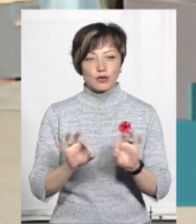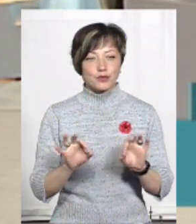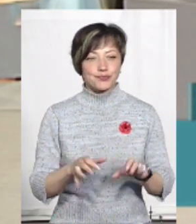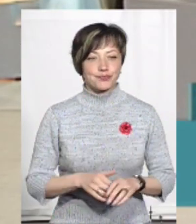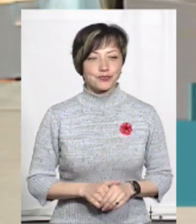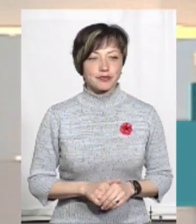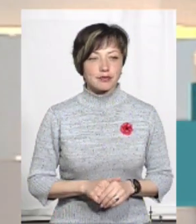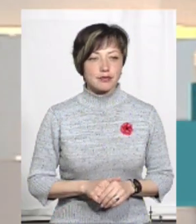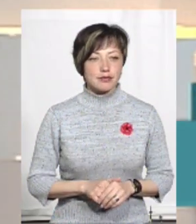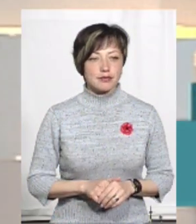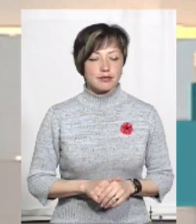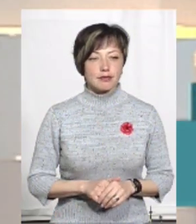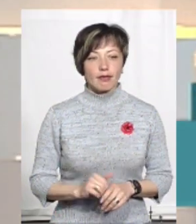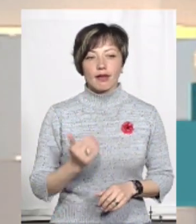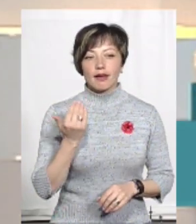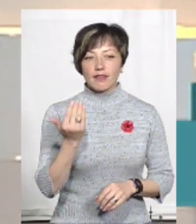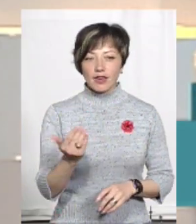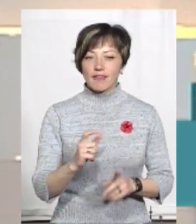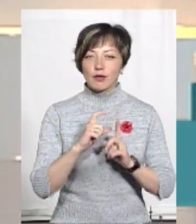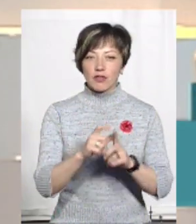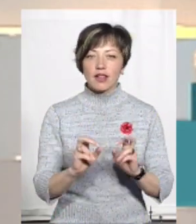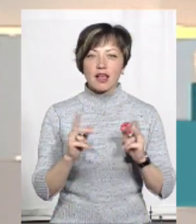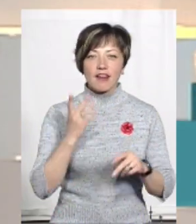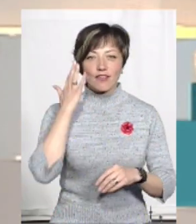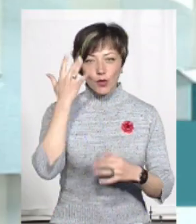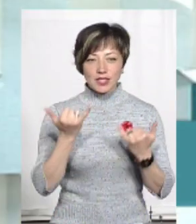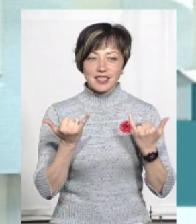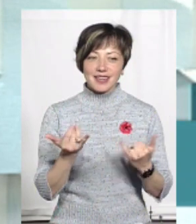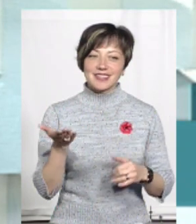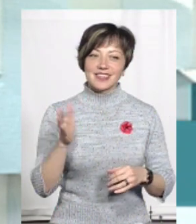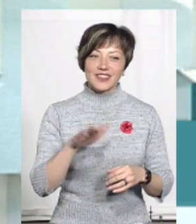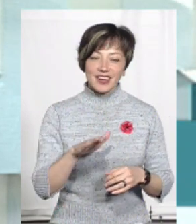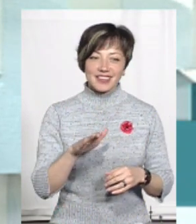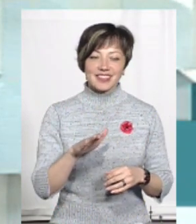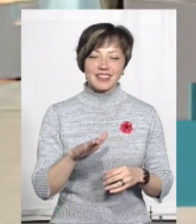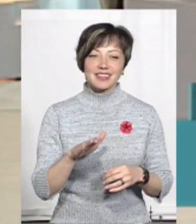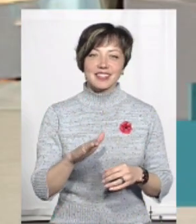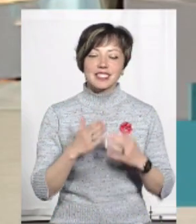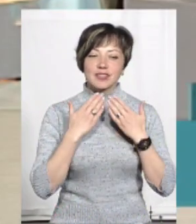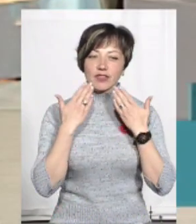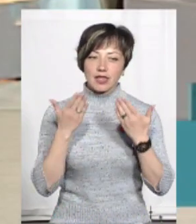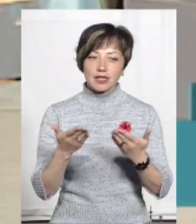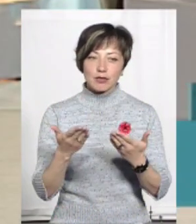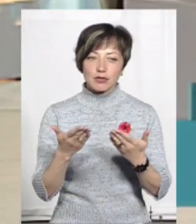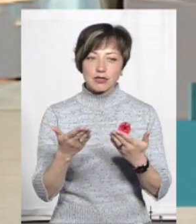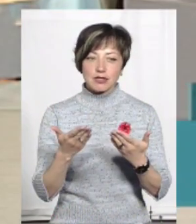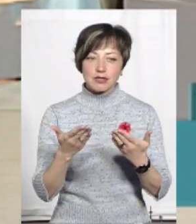Ну, ви відповіли як філософ, а зараз так. До пані Тетяни звернемося.